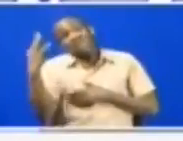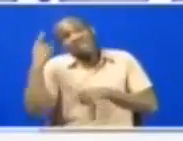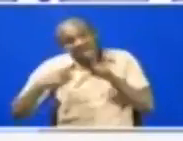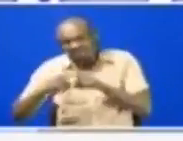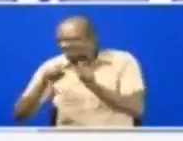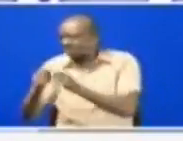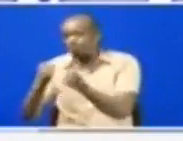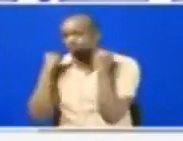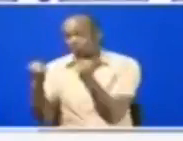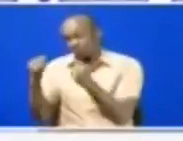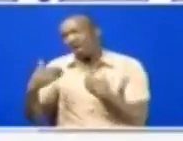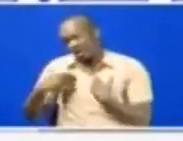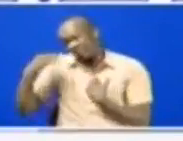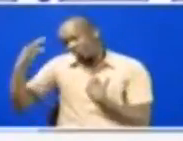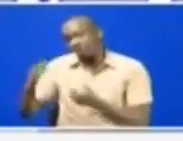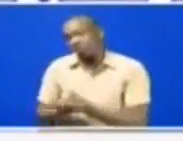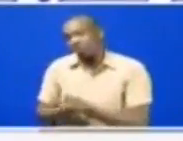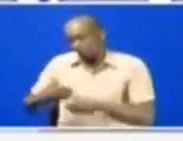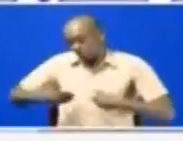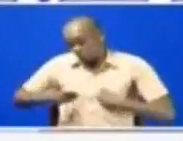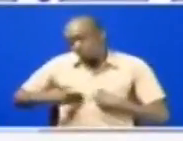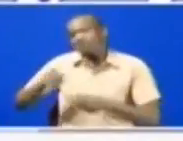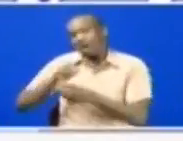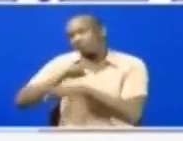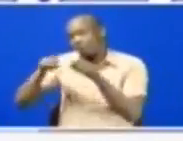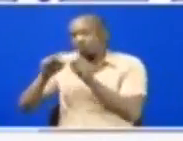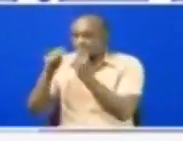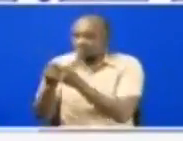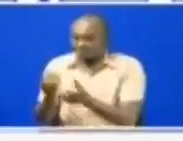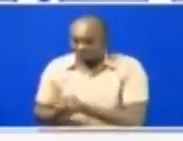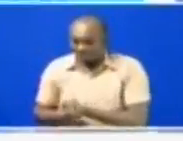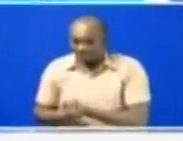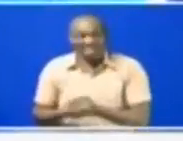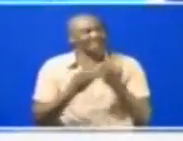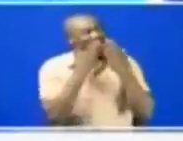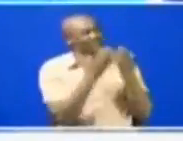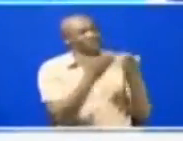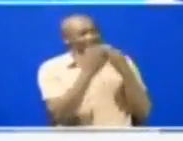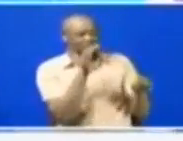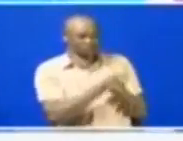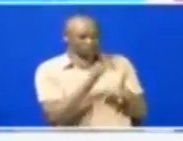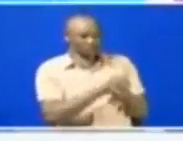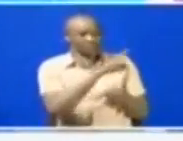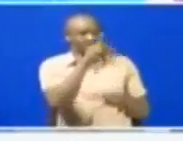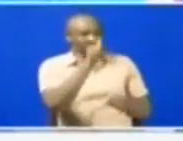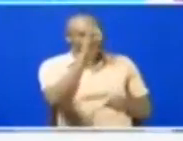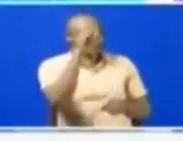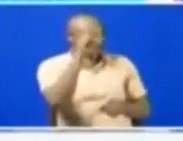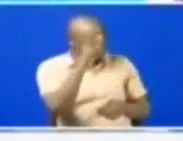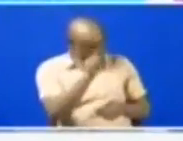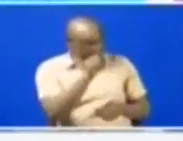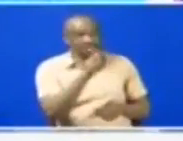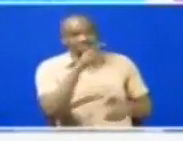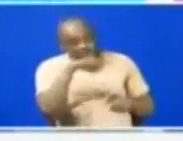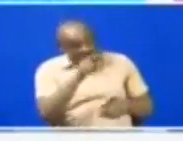na teams nzuri sana kuanzia vijana wadogo mpaka national team level. Asante sana Zablon Amanaka. Asante sana. Tumalizia, iwapo